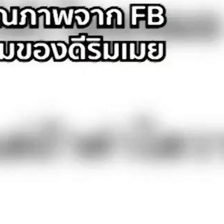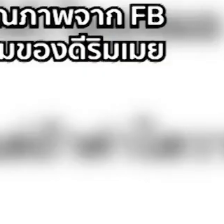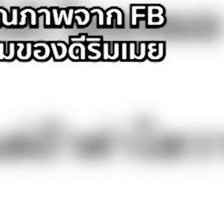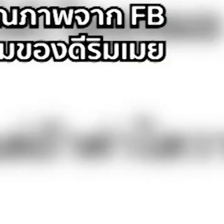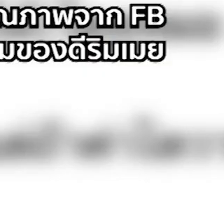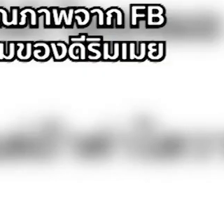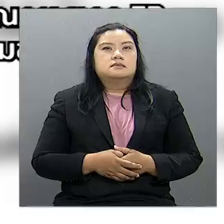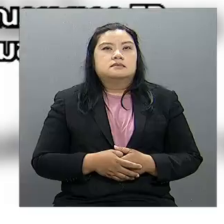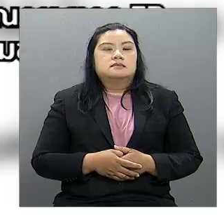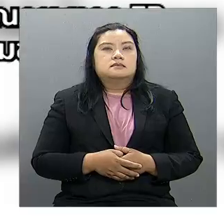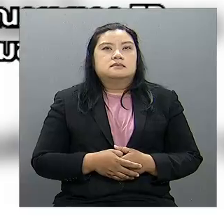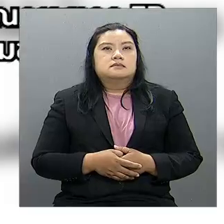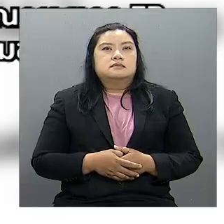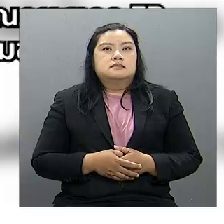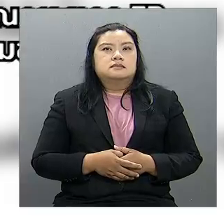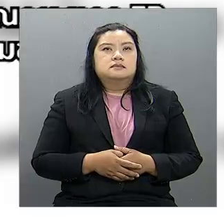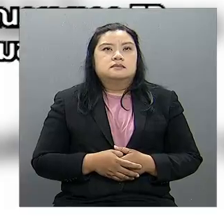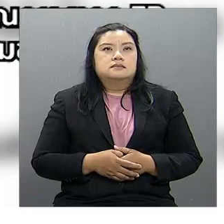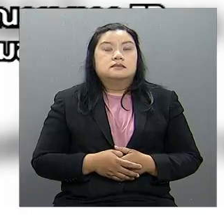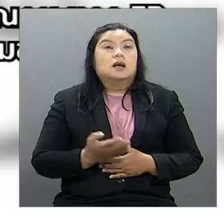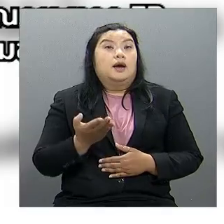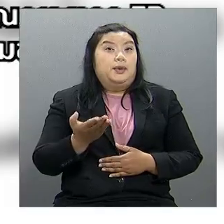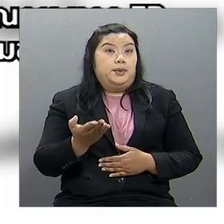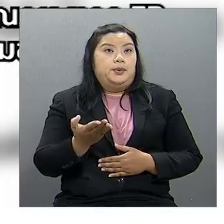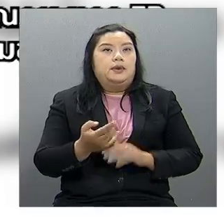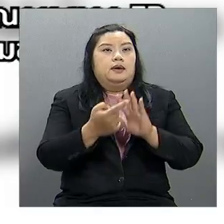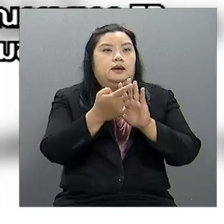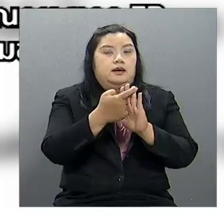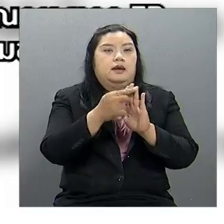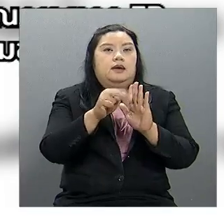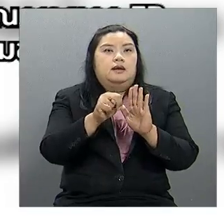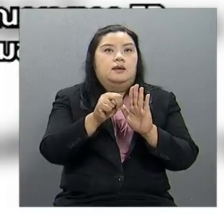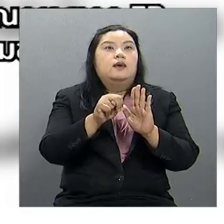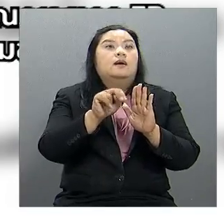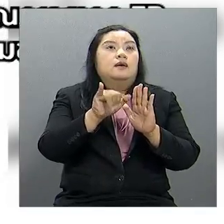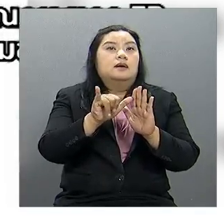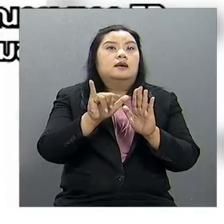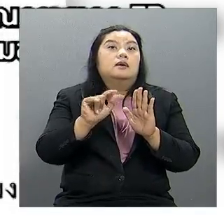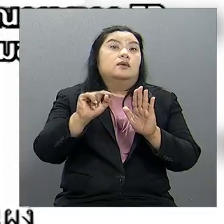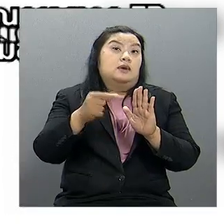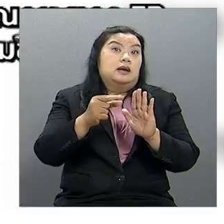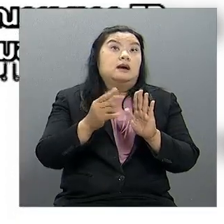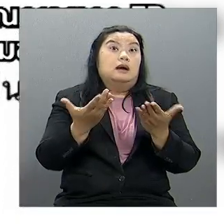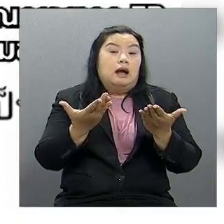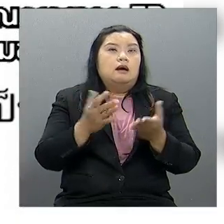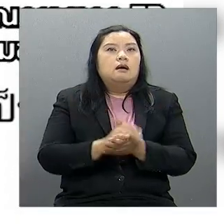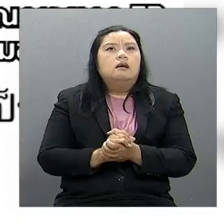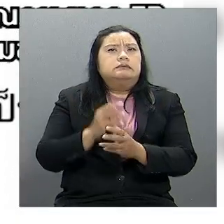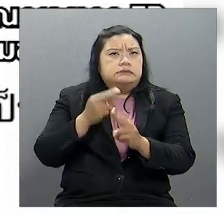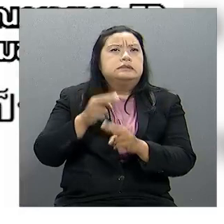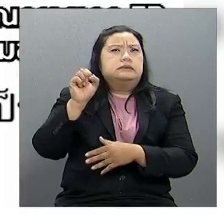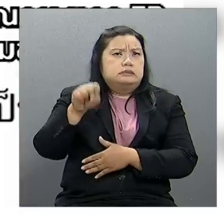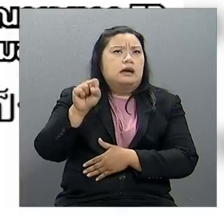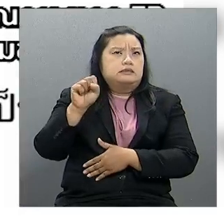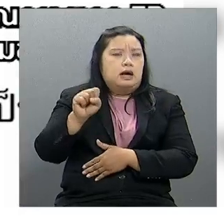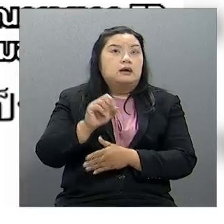เนี่ยคุณผู้ชมพอพูดถึงลูกเนียงหลายคนอาจจะแบบเอ๊ะใช่หรือเปล่านะแถวบ้านผมเรียกมะตึงยางซึ่งกรณีที่มันเกิดขึ้นล่